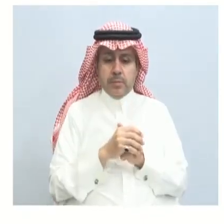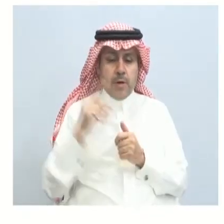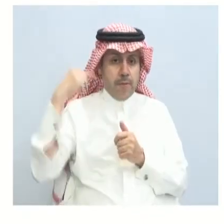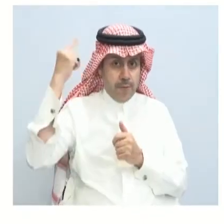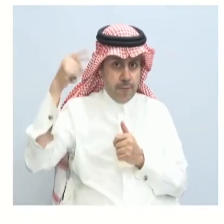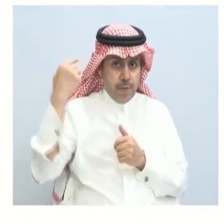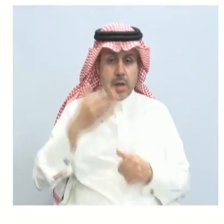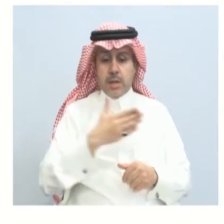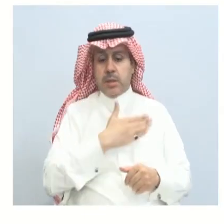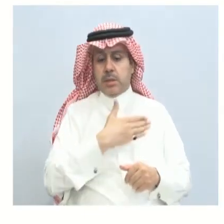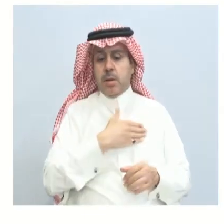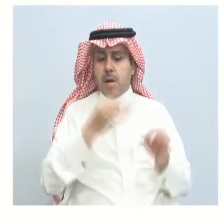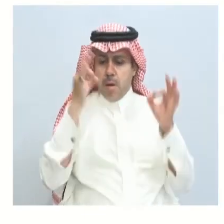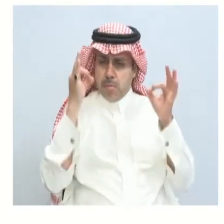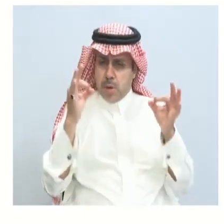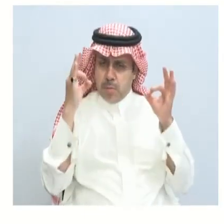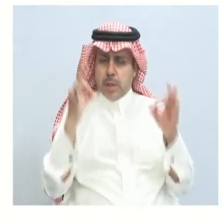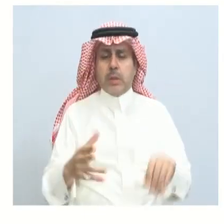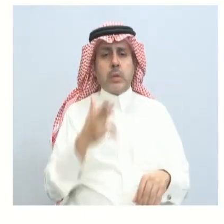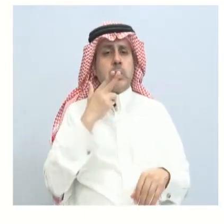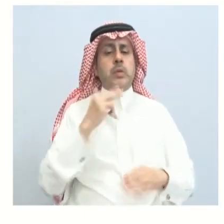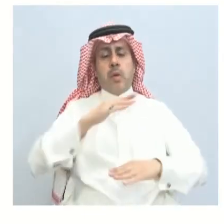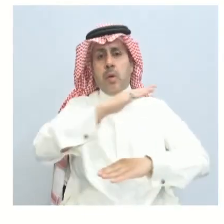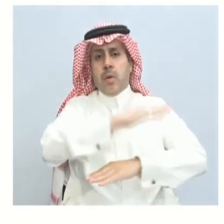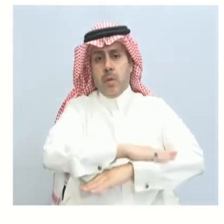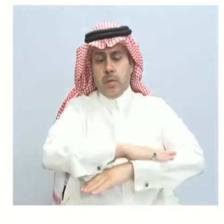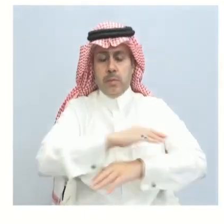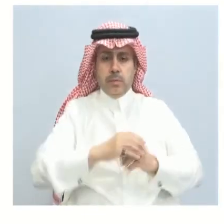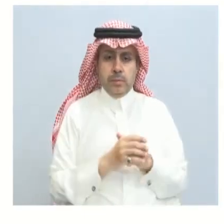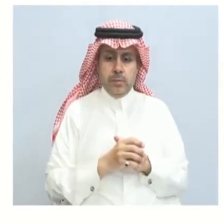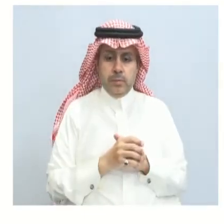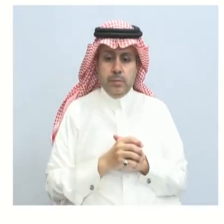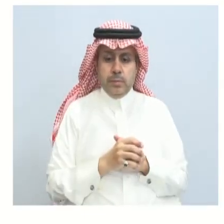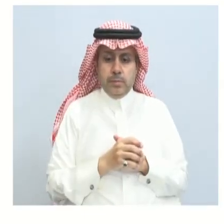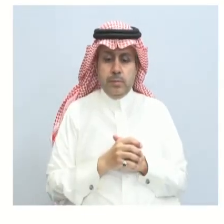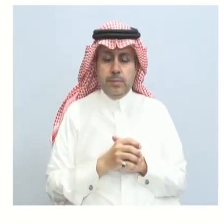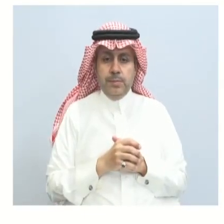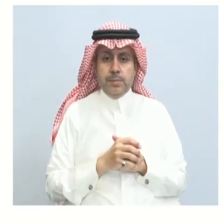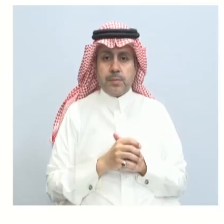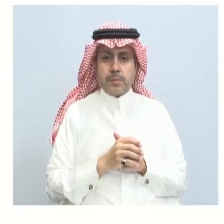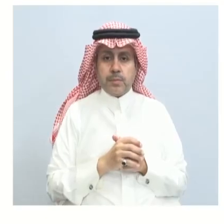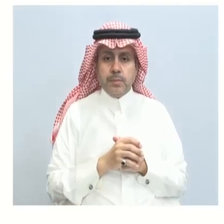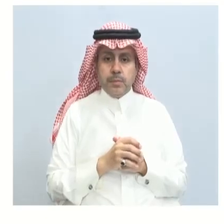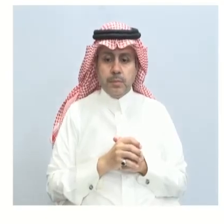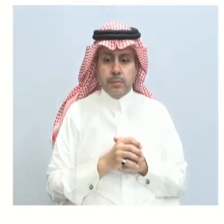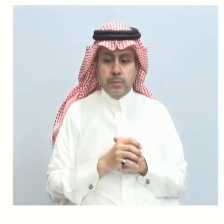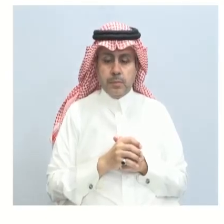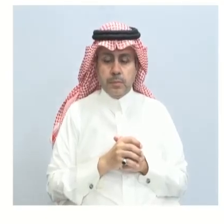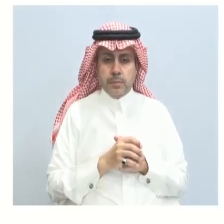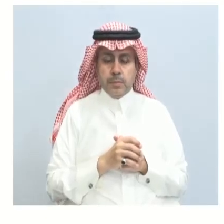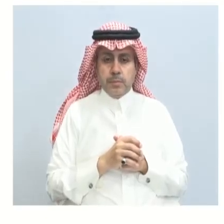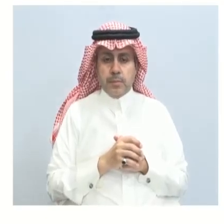باذن الله في نهايه هذا الدرس قد استشعرنا جميعا اهميه ان ان يكون ان تكون اخلاقنا